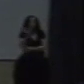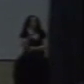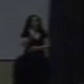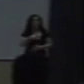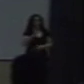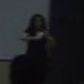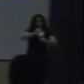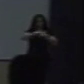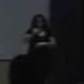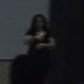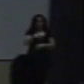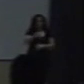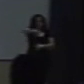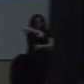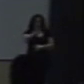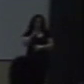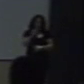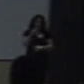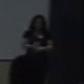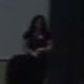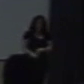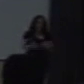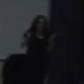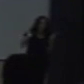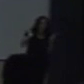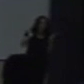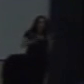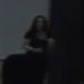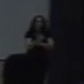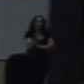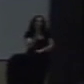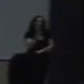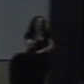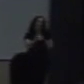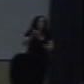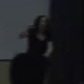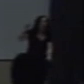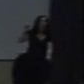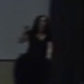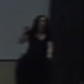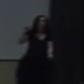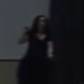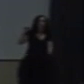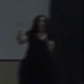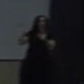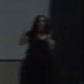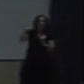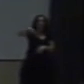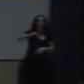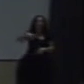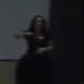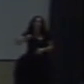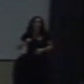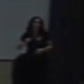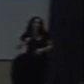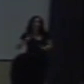prou bé el nostre missatge, però sí posar sobre la taula què ha passat darrerament amb tot el tema de la generació Nini, que és un tema que s'ha